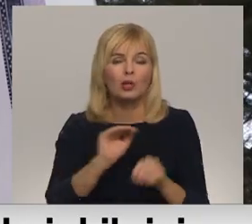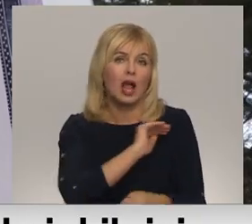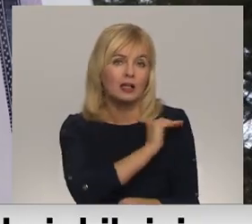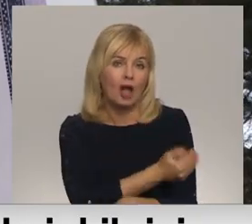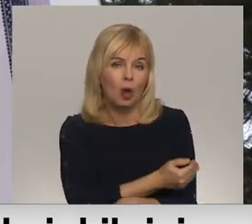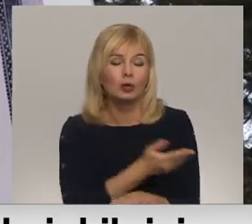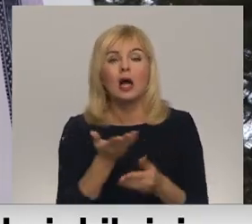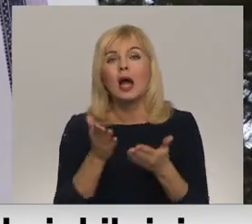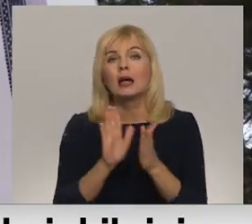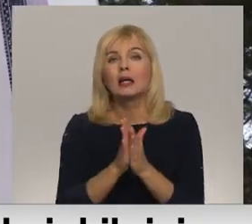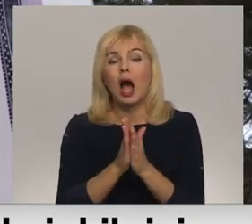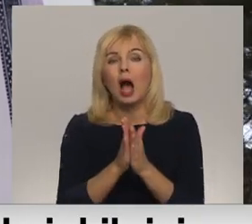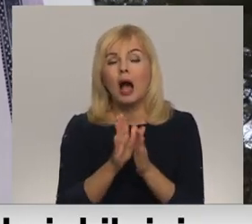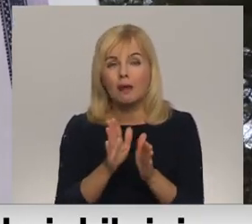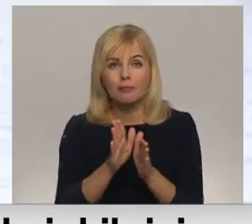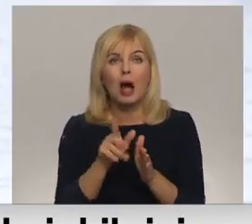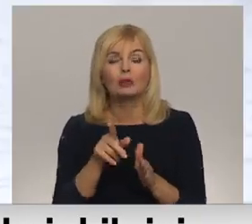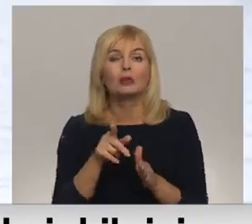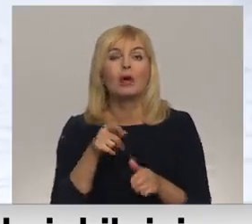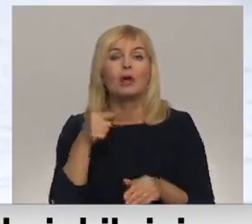Kāda grāmatas citāti iedvesmoti.